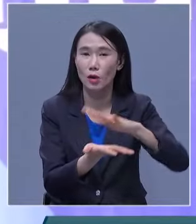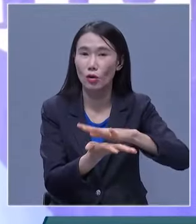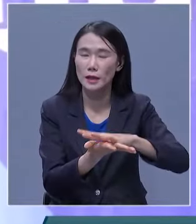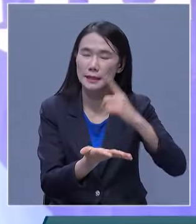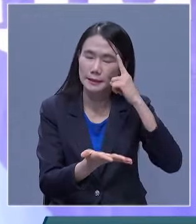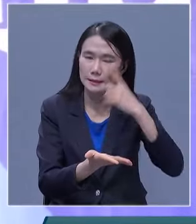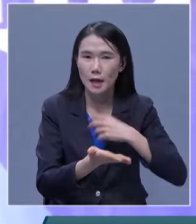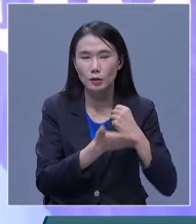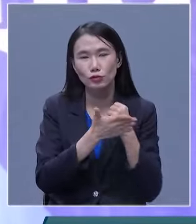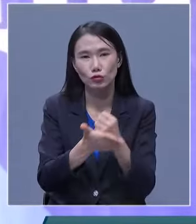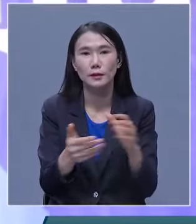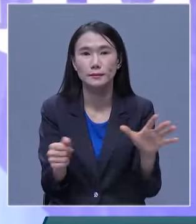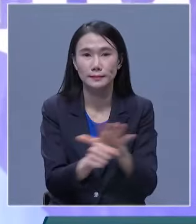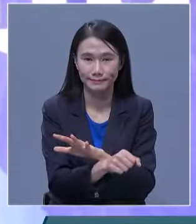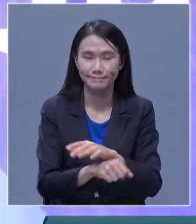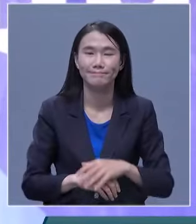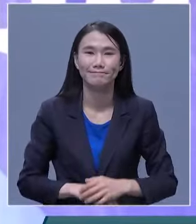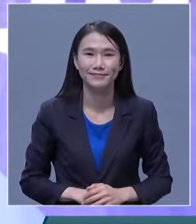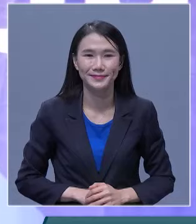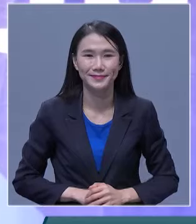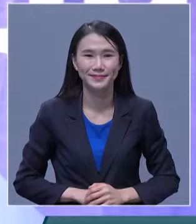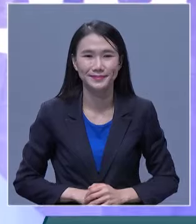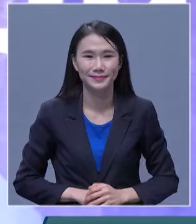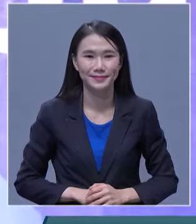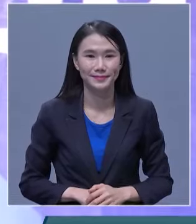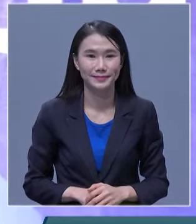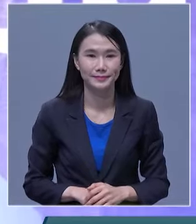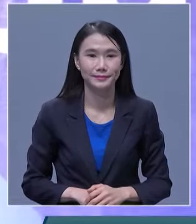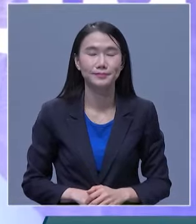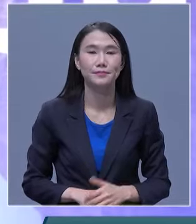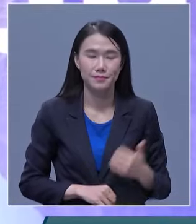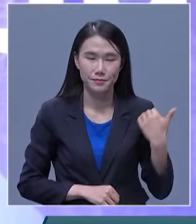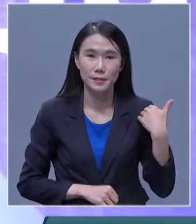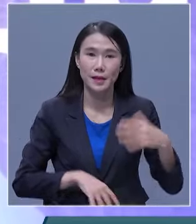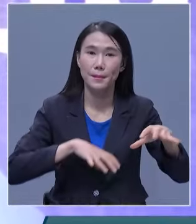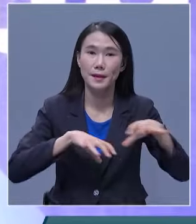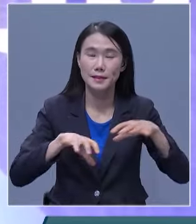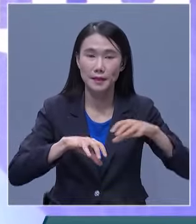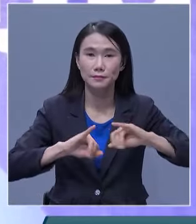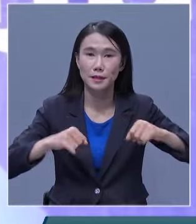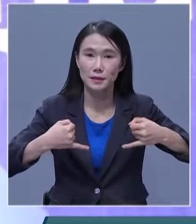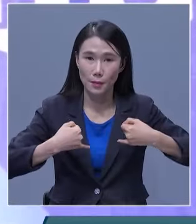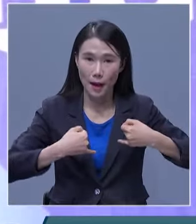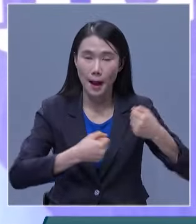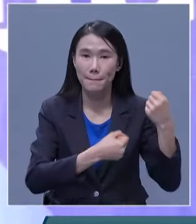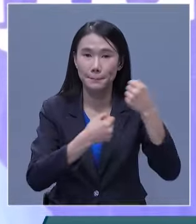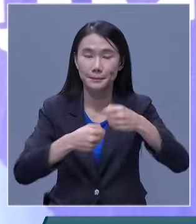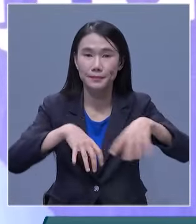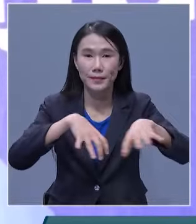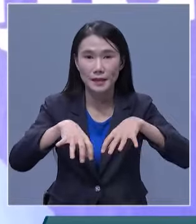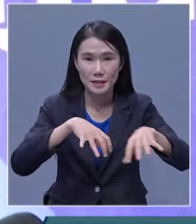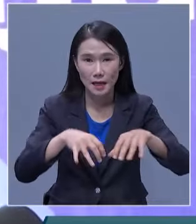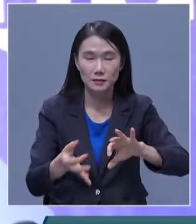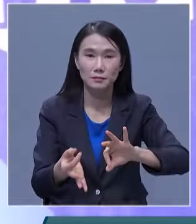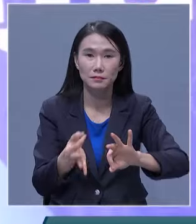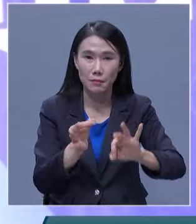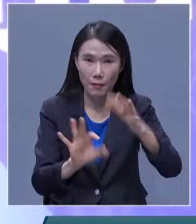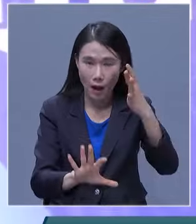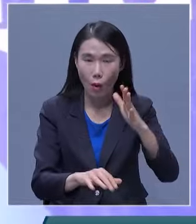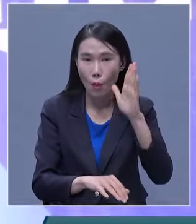ที่แล้วก็มีการมาเป็นเจ้าภาพนะครับในงานศพแล้วก็จะดูแลในเรื่อง